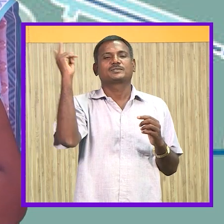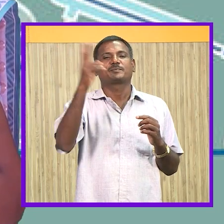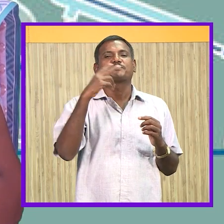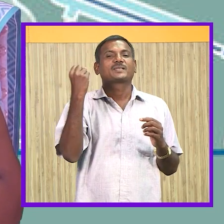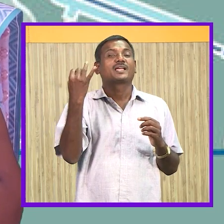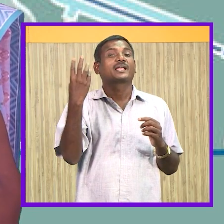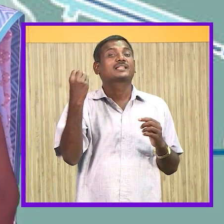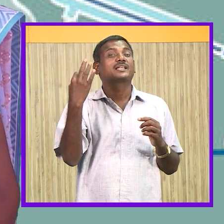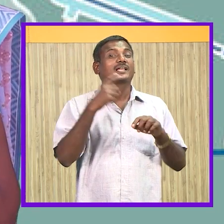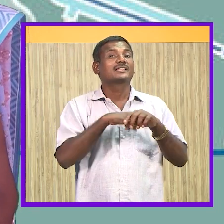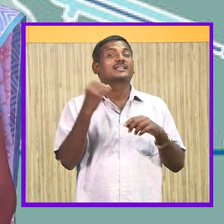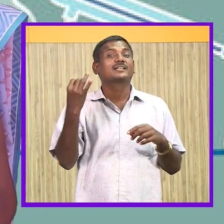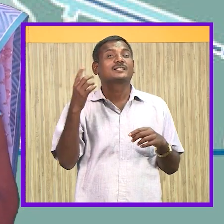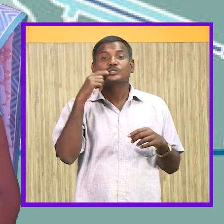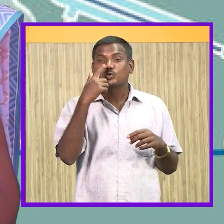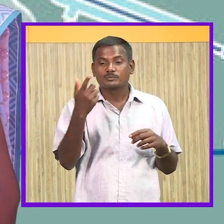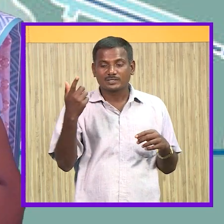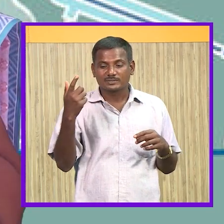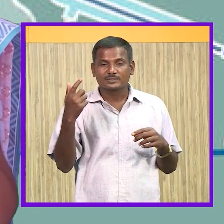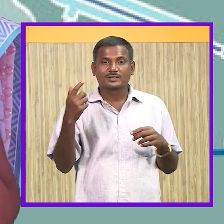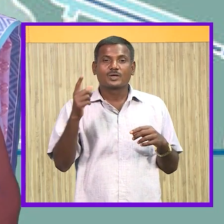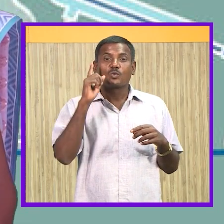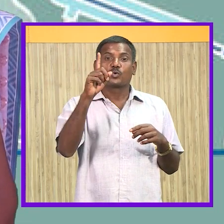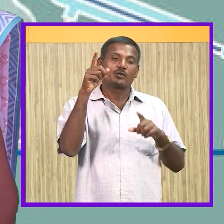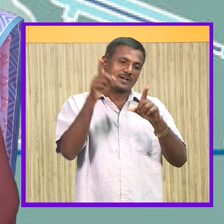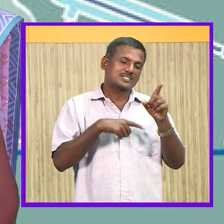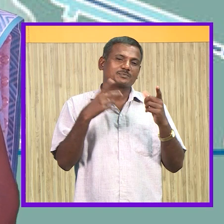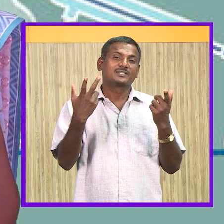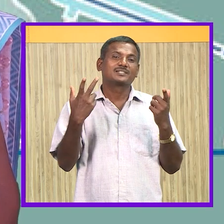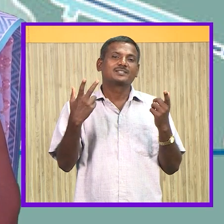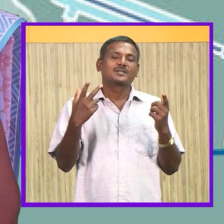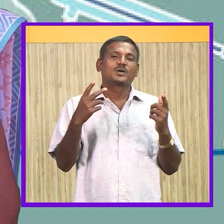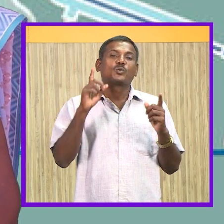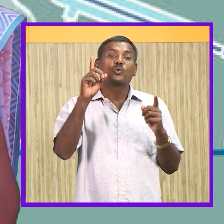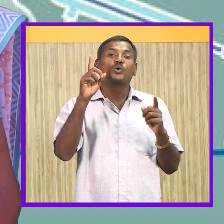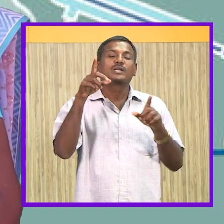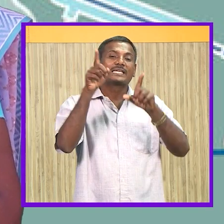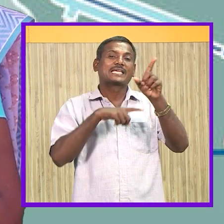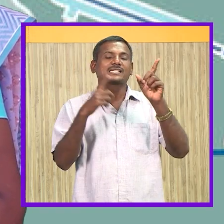வர எவ்வளவு நாட்கள் எடுத்துக்கொள்ளும் சொல்லுங்க பார்க்கலாம். ஒரு வருஷம். ஒரு வருஷம் என்பது என்னது,